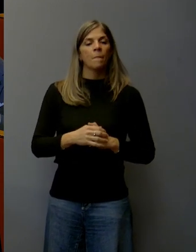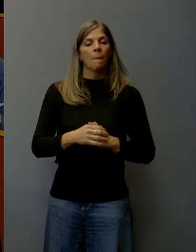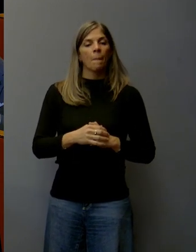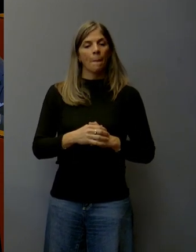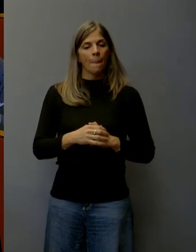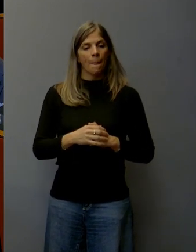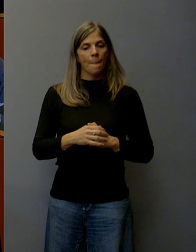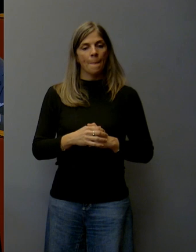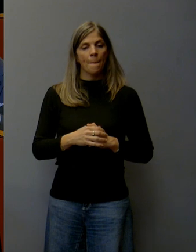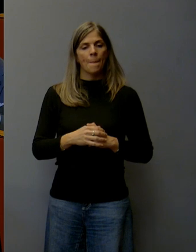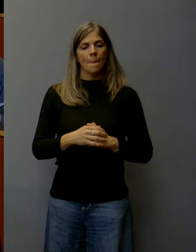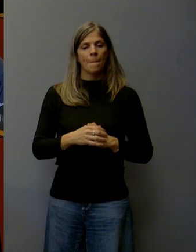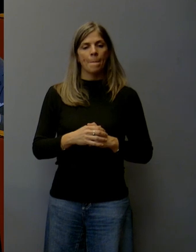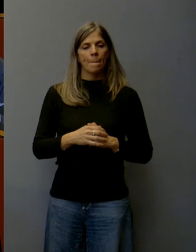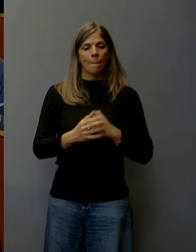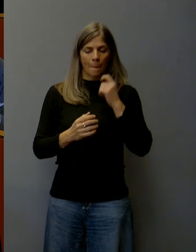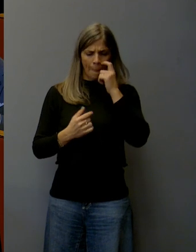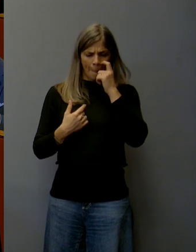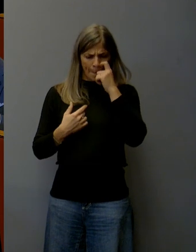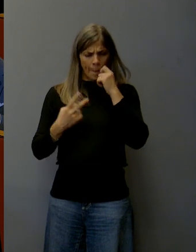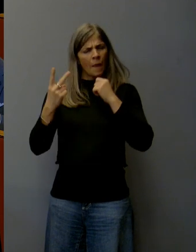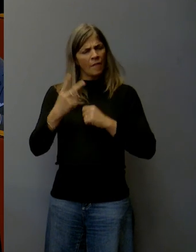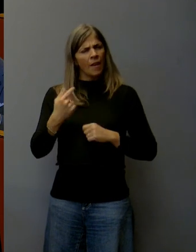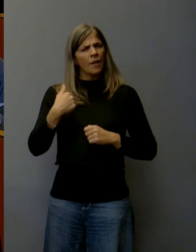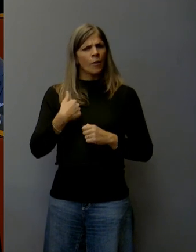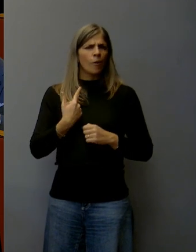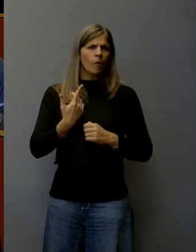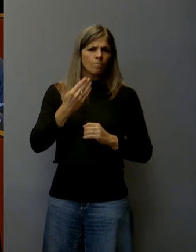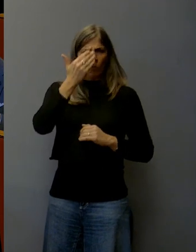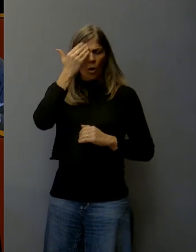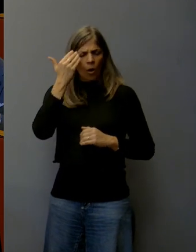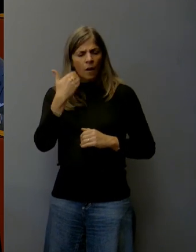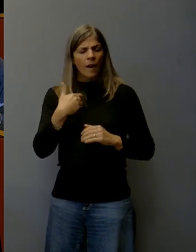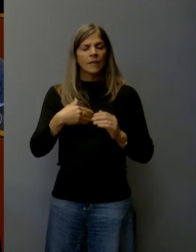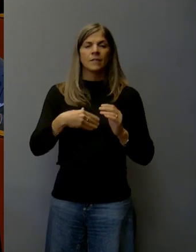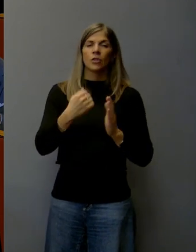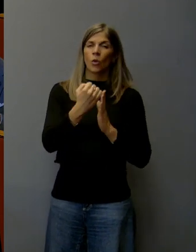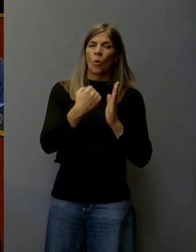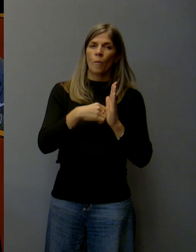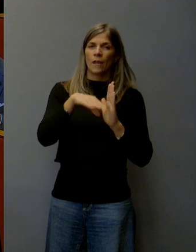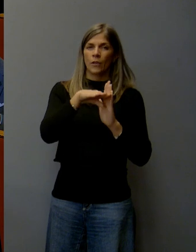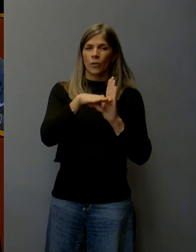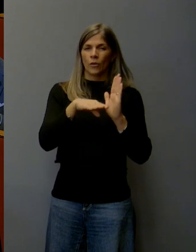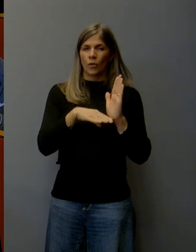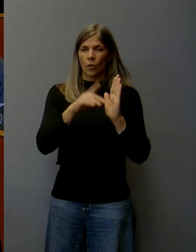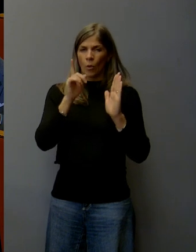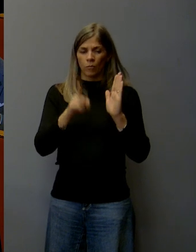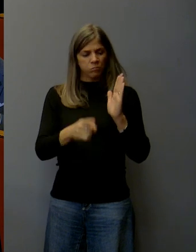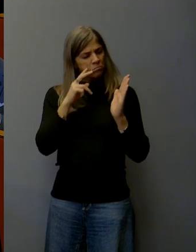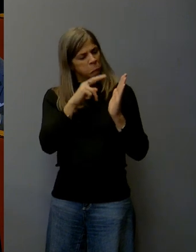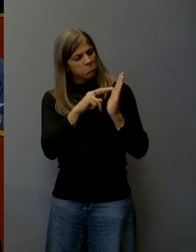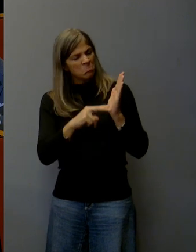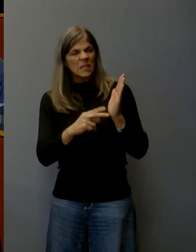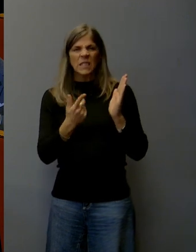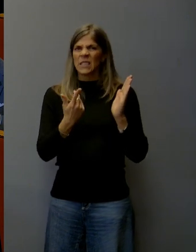Allora devo essere sincero sulle mie programmatiche avevo già detto ma lo Ribadisco A mio avviso è stato dedicato poco spazio